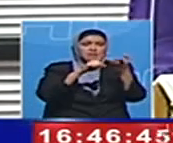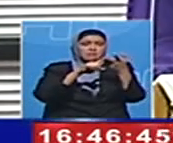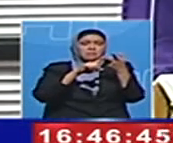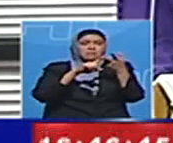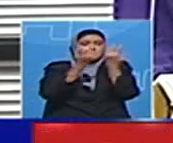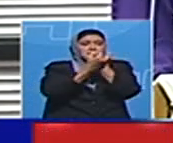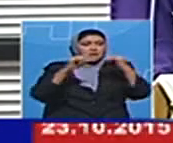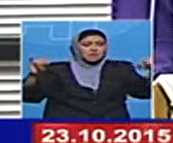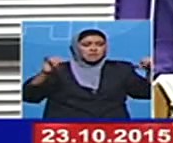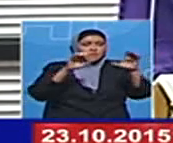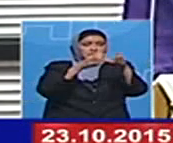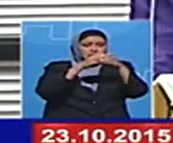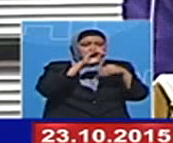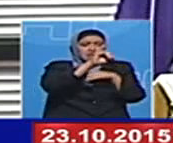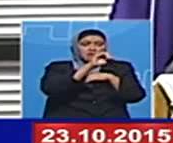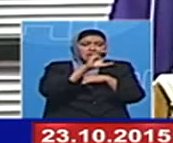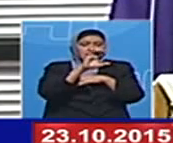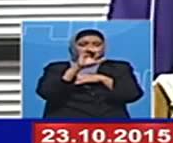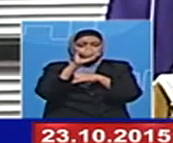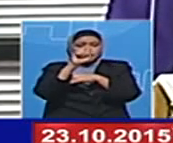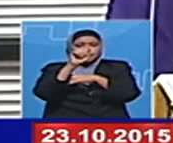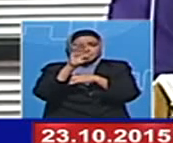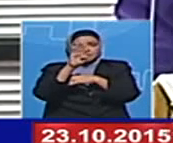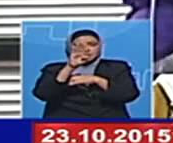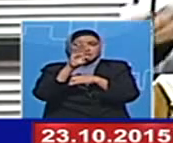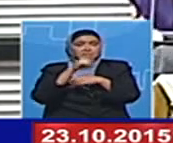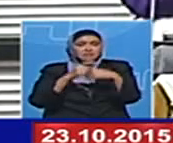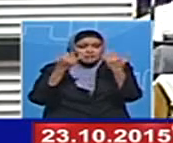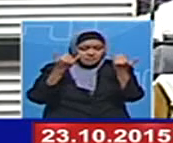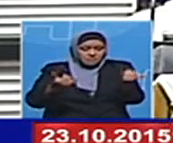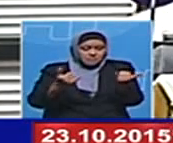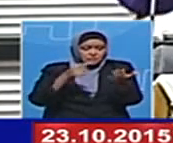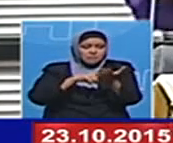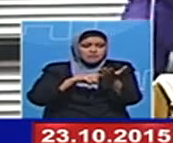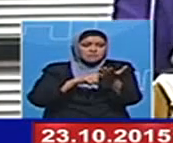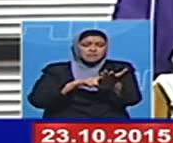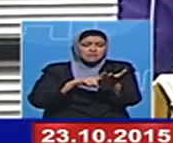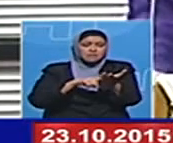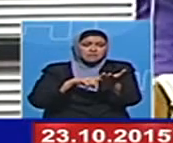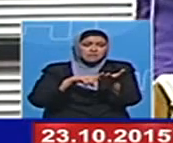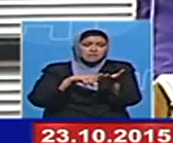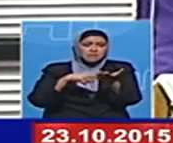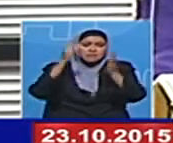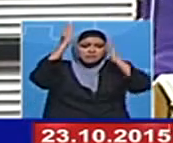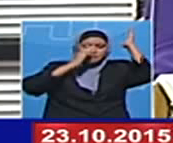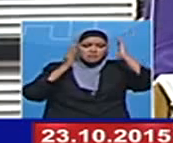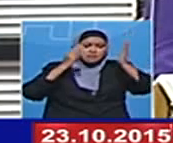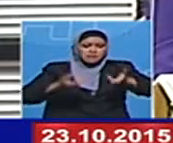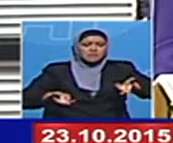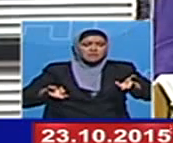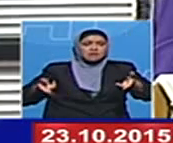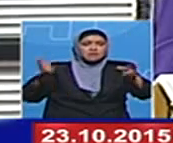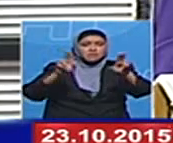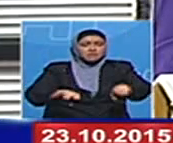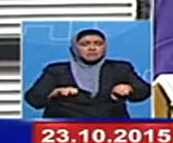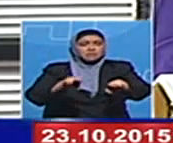bodies atau icab tuan yang di-pertua setakat ini Malaysia telah menandatangani 13